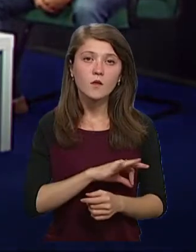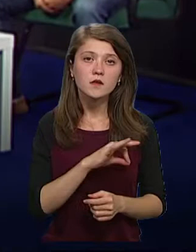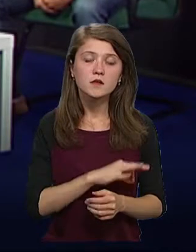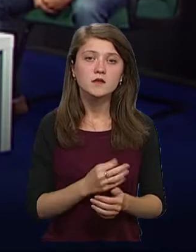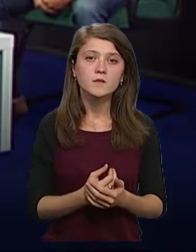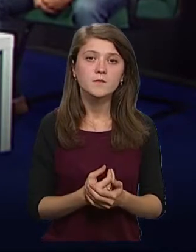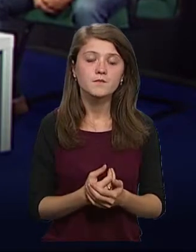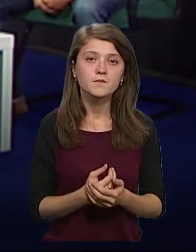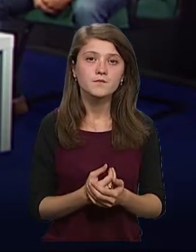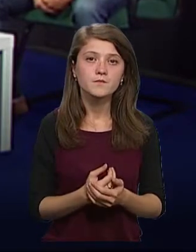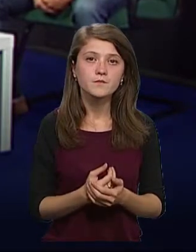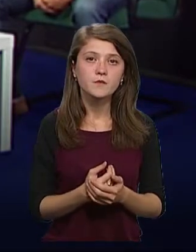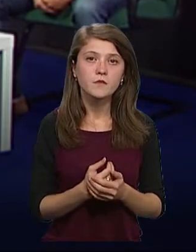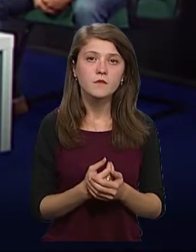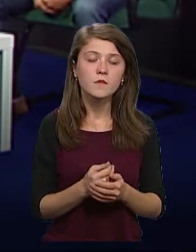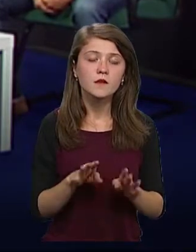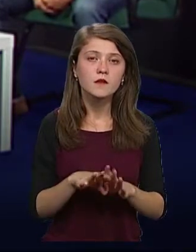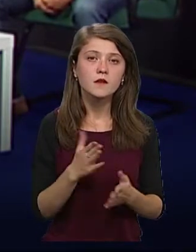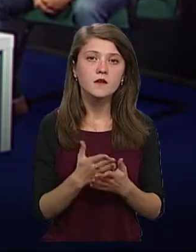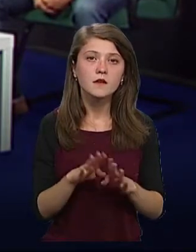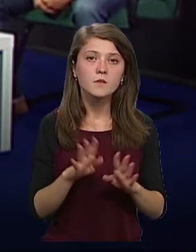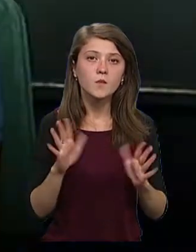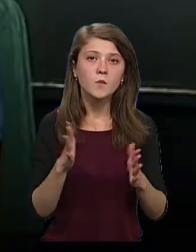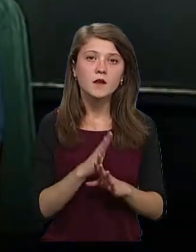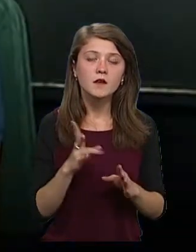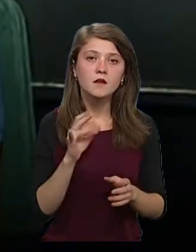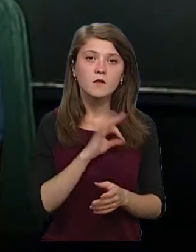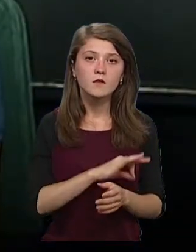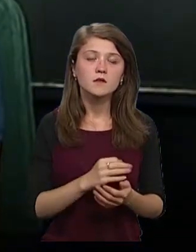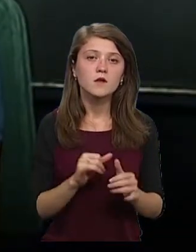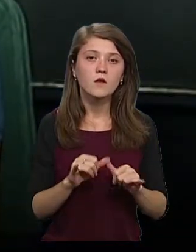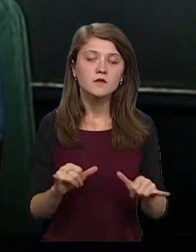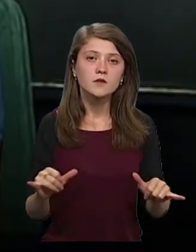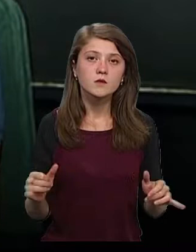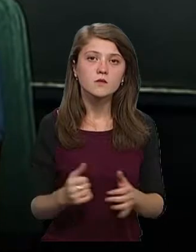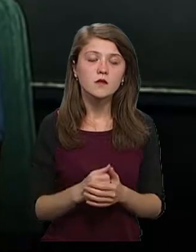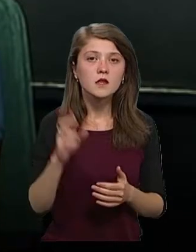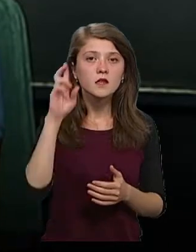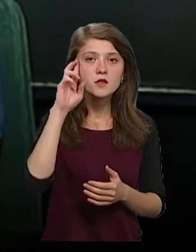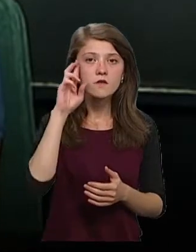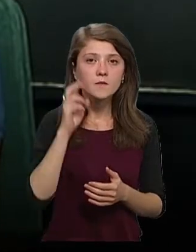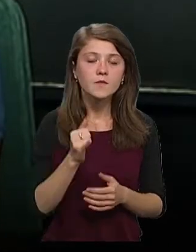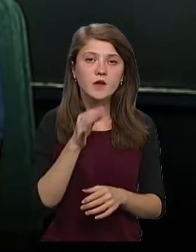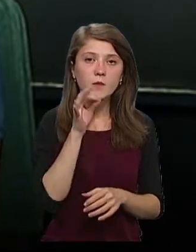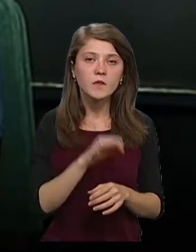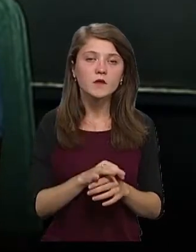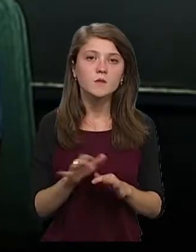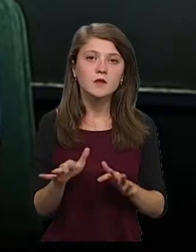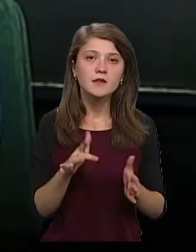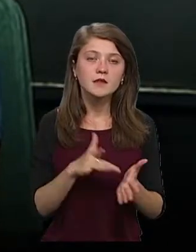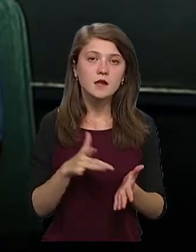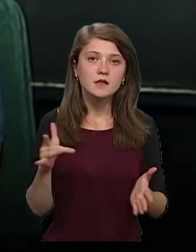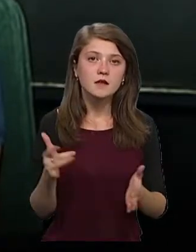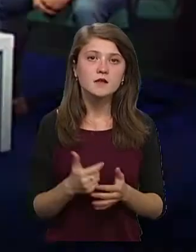тому наявність таких моментів не на користь розвитку держави і відповідно процесу